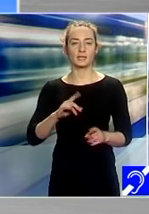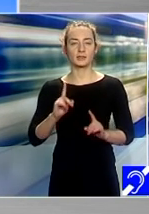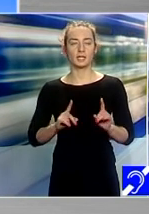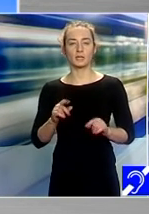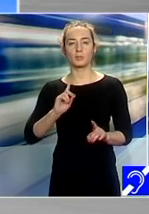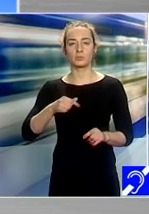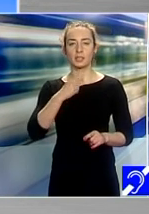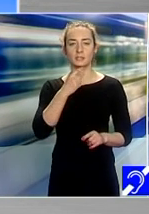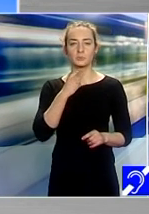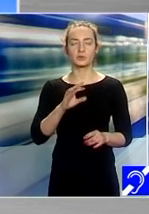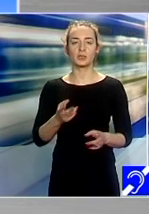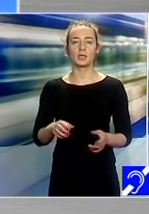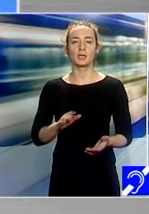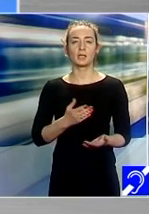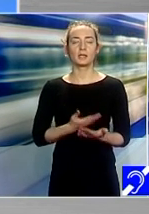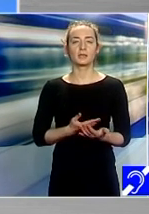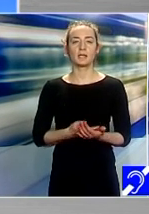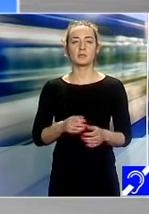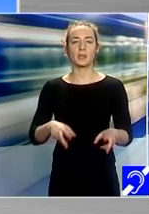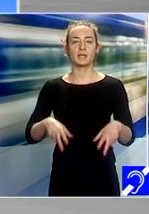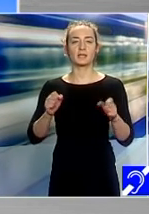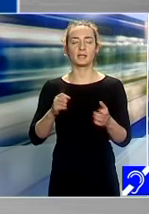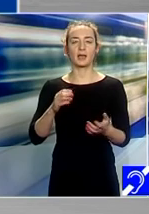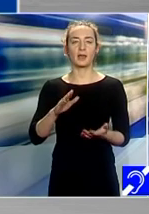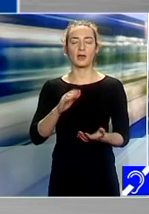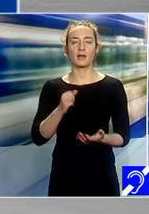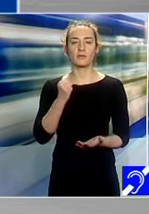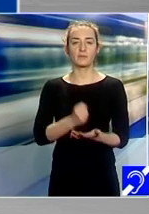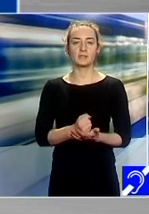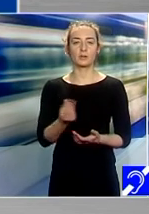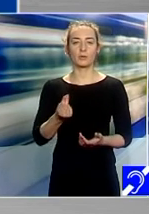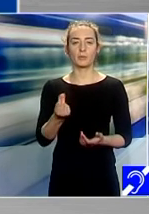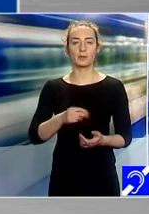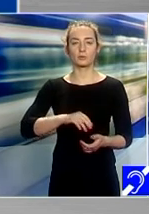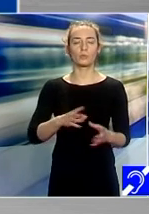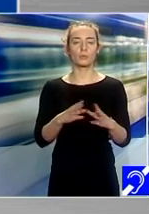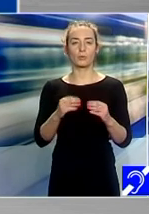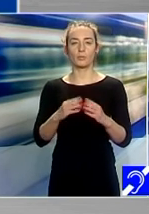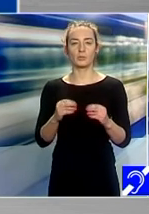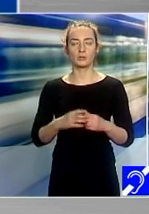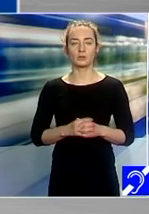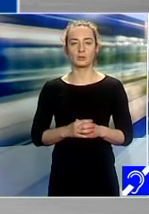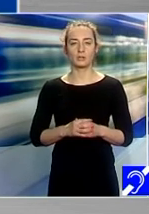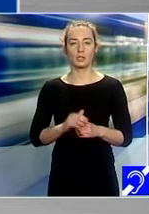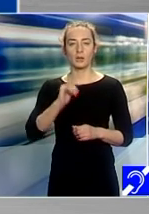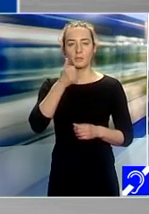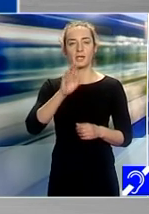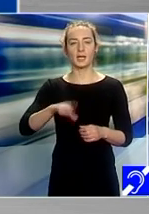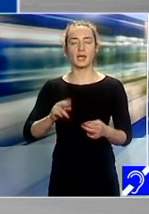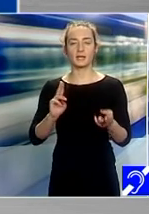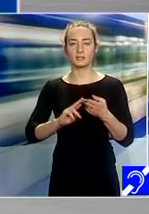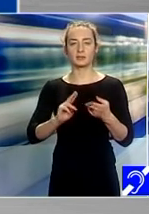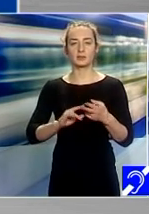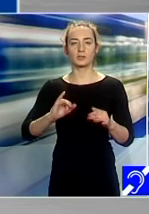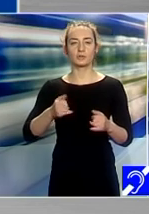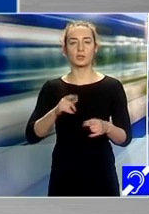despre ridicarea vizelor pentru români. Poate o să spună mâine. Probabil. Cine știe, oricum mâine mai are întâlniri. Mare